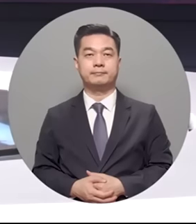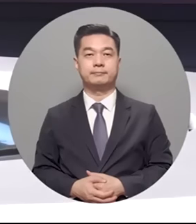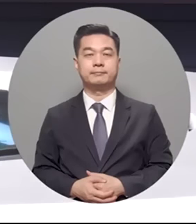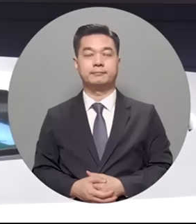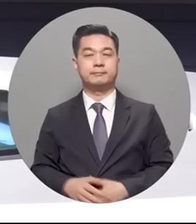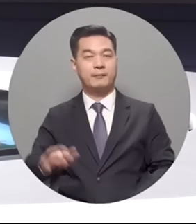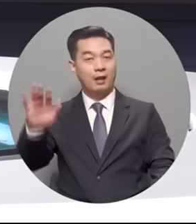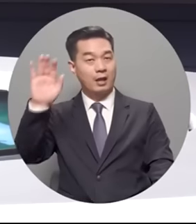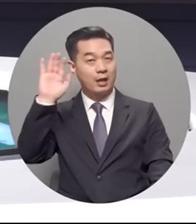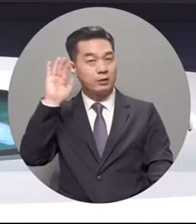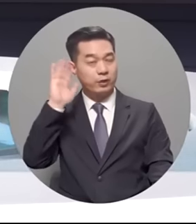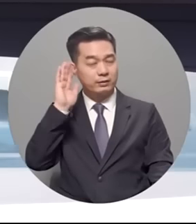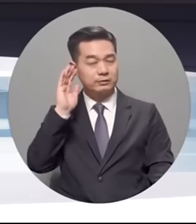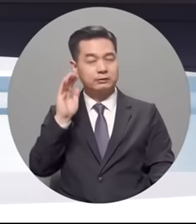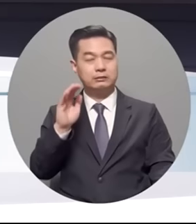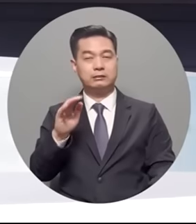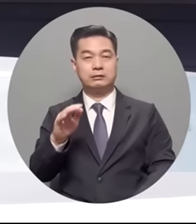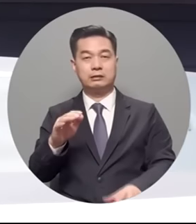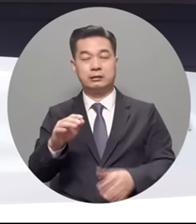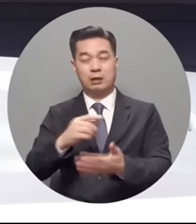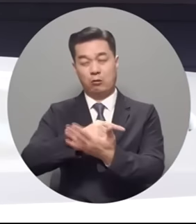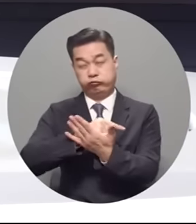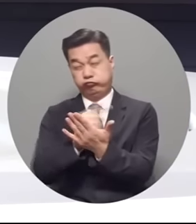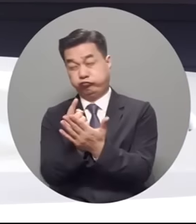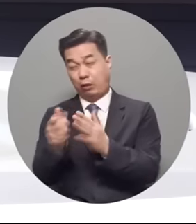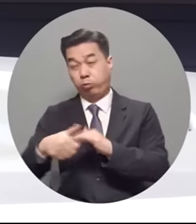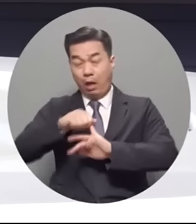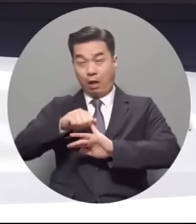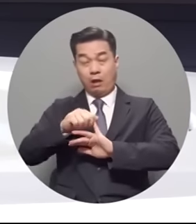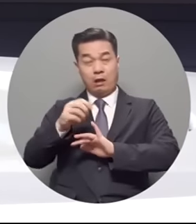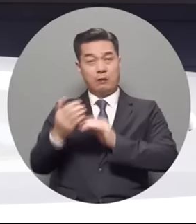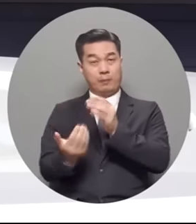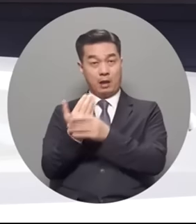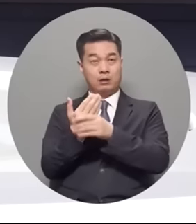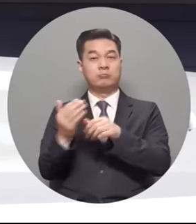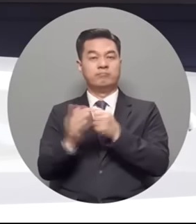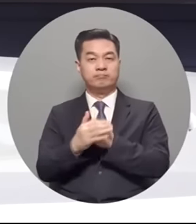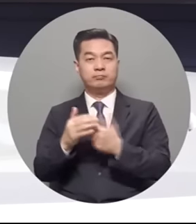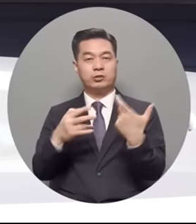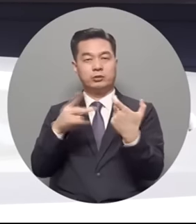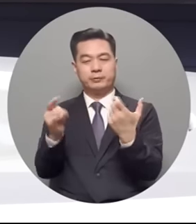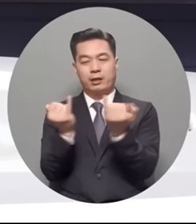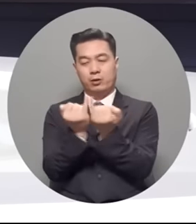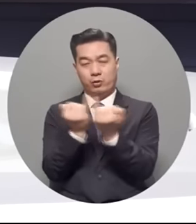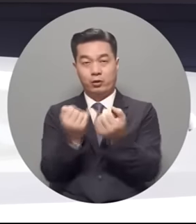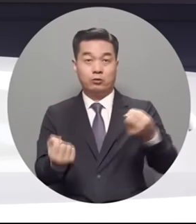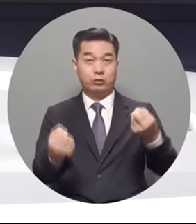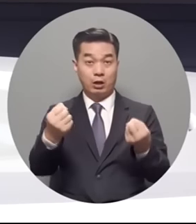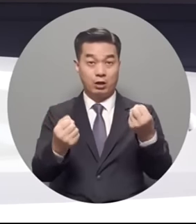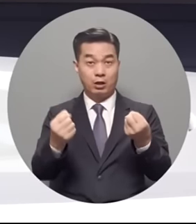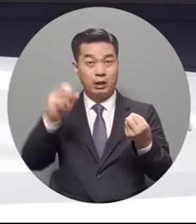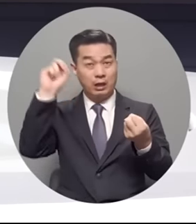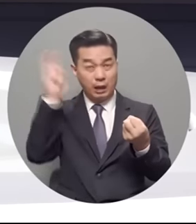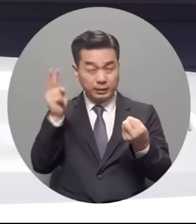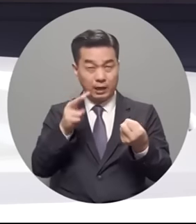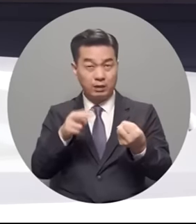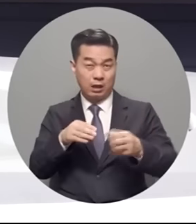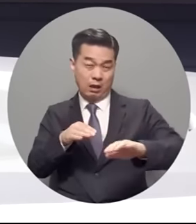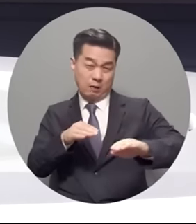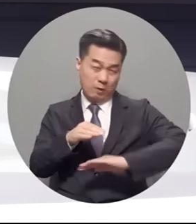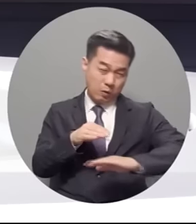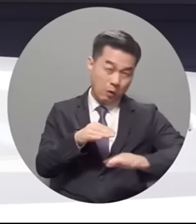최근 급발진 의심사고가 잇따르고 있는 상황에서 이번에는 한 60대 여성이 몰던 차량이 갑자기 도로를